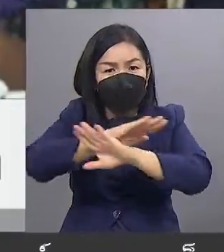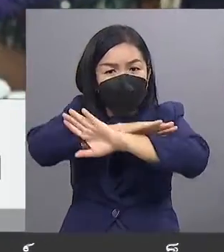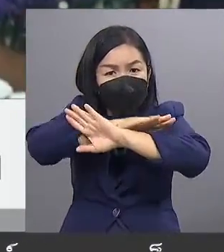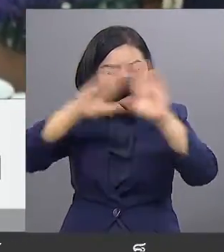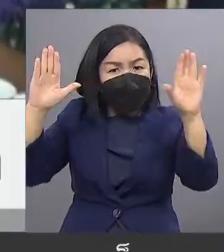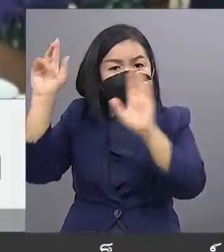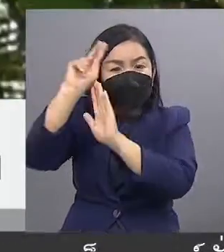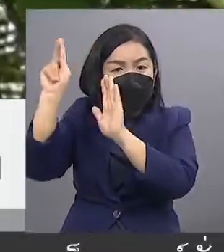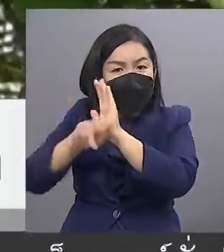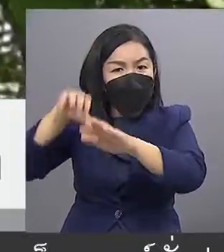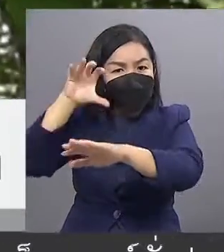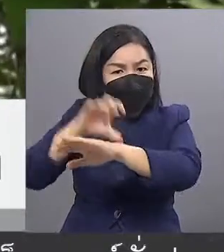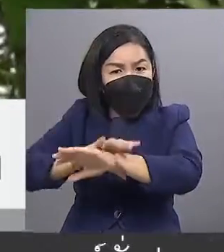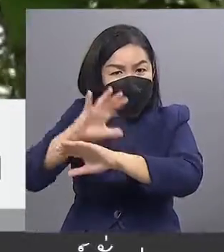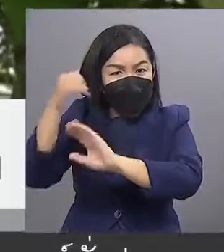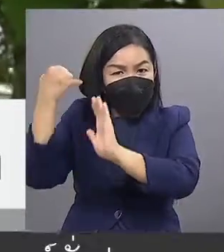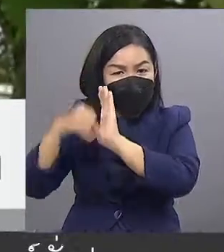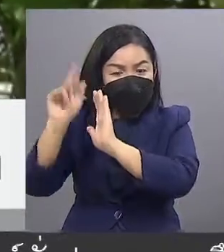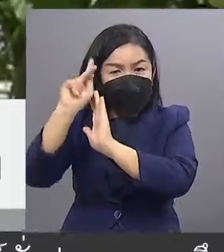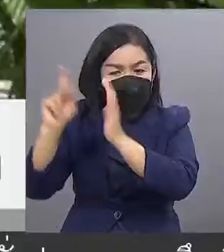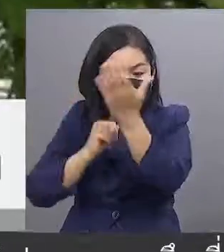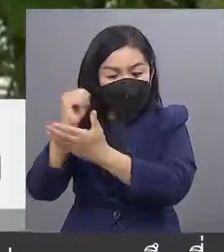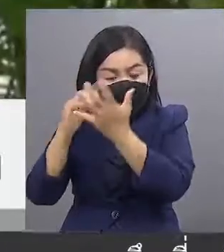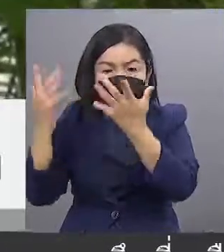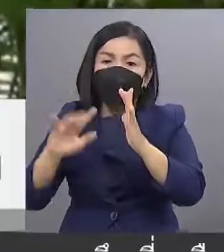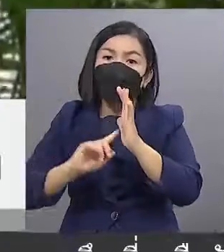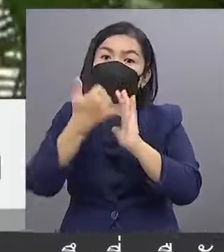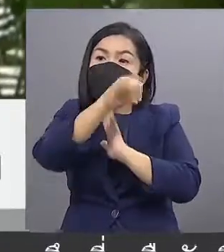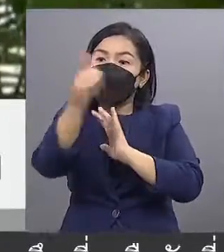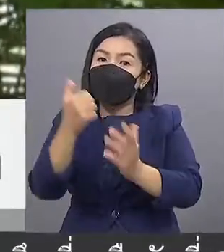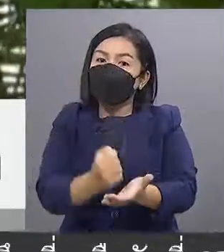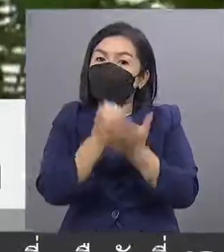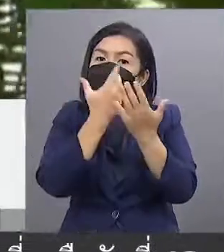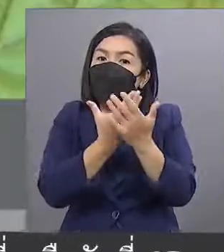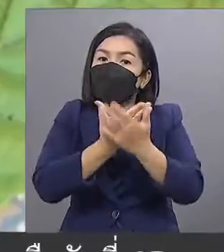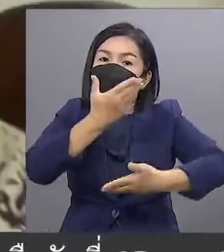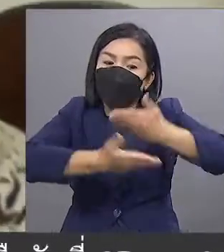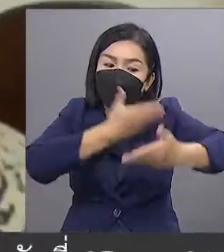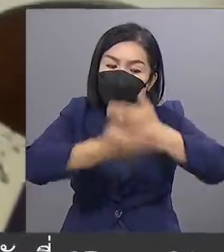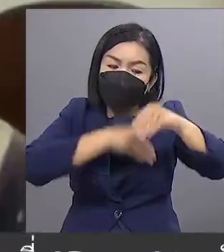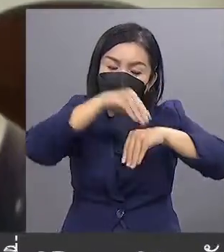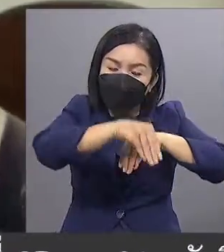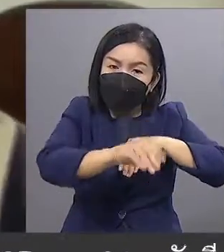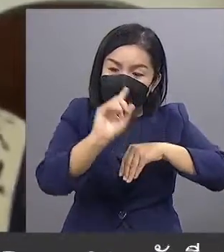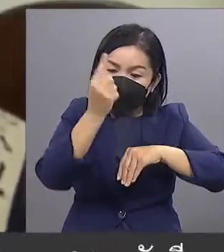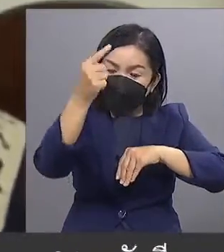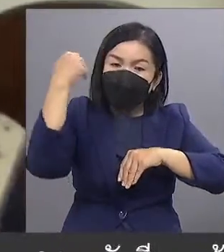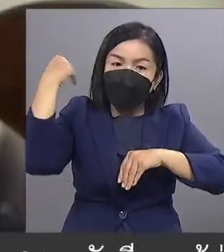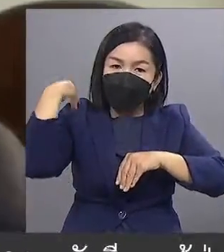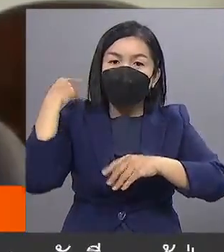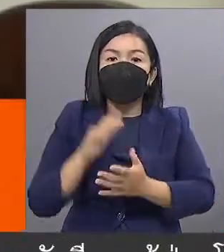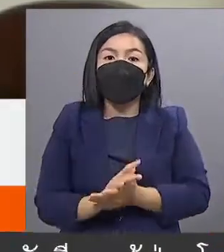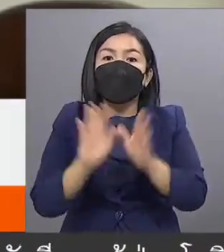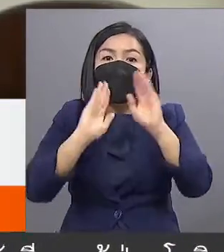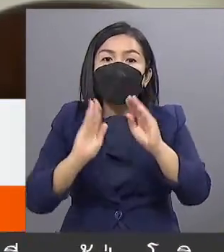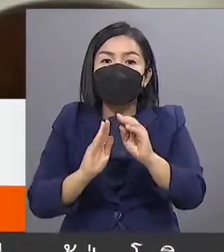อาจจะทำให้มีพืชเศรษฐกิจตัวใหม่เกิดขึ้นได้ในอนาคตค่ะเป็นแคปซูลแบบที่ฟ้าทะลายโจร